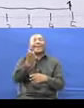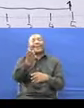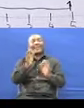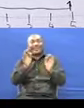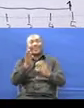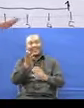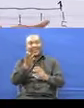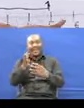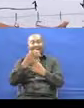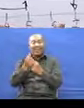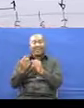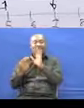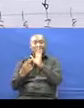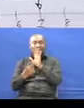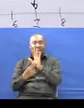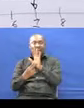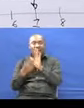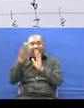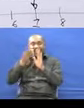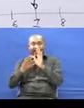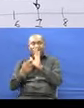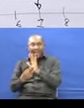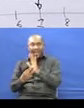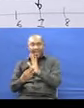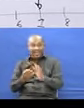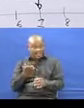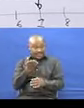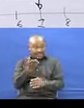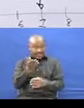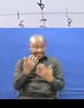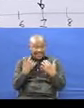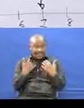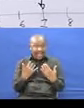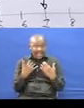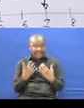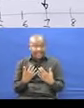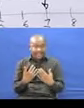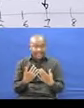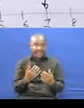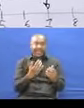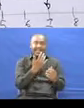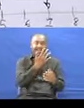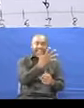Vizuri kabisa. Atafika kwenye saba ya nane. Aha, kwa hiyo kumbe,